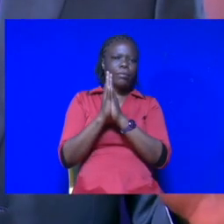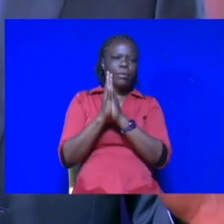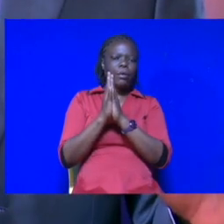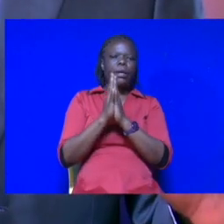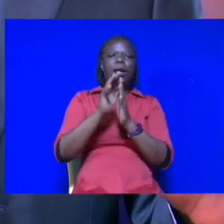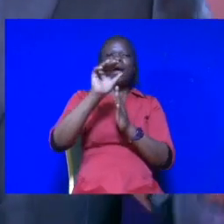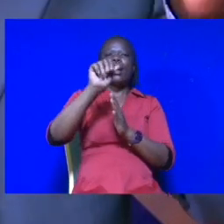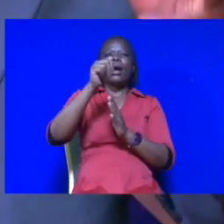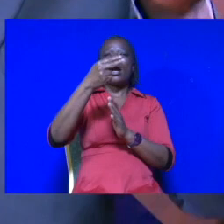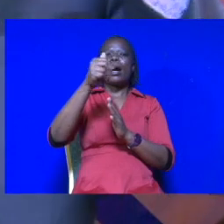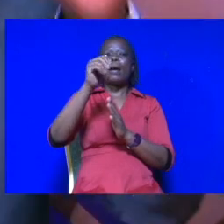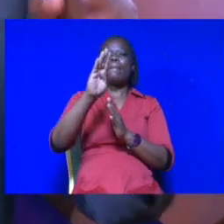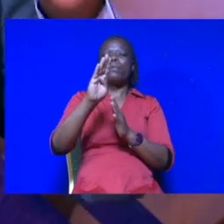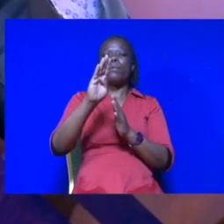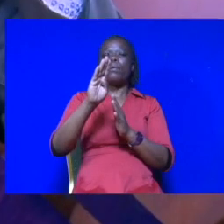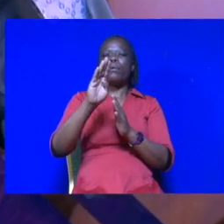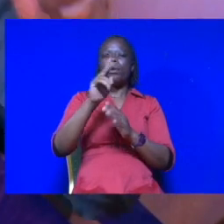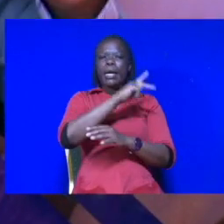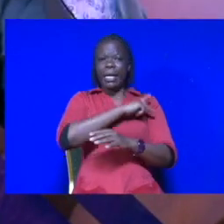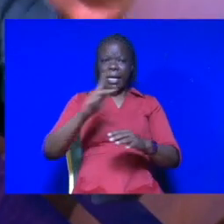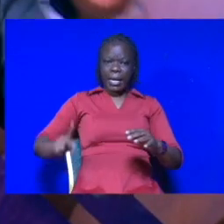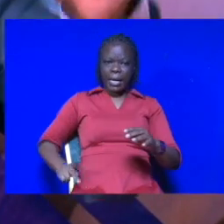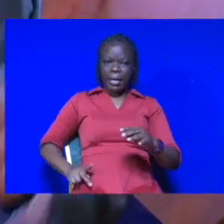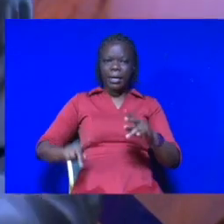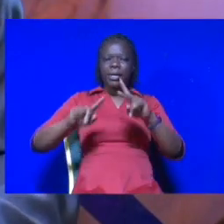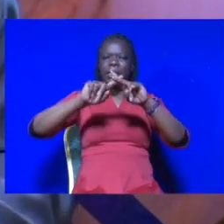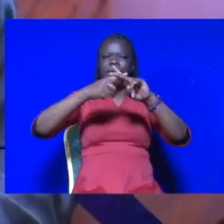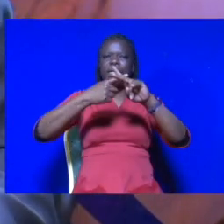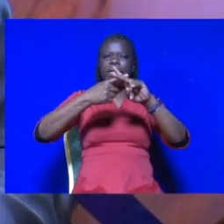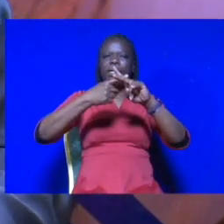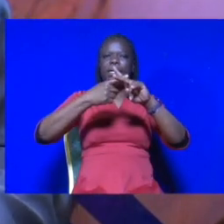mfalme alianzisha ibada za miungu.